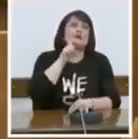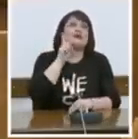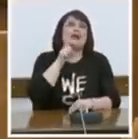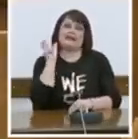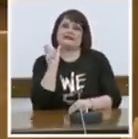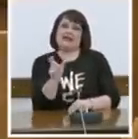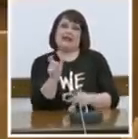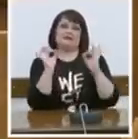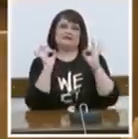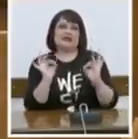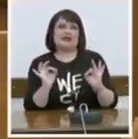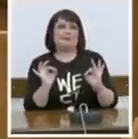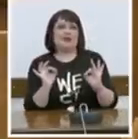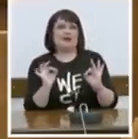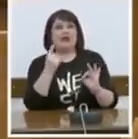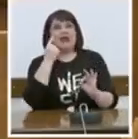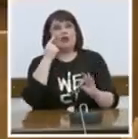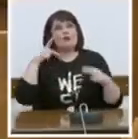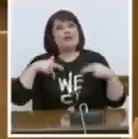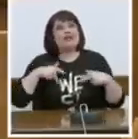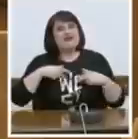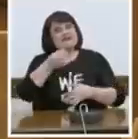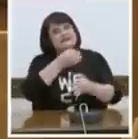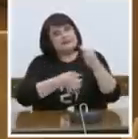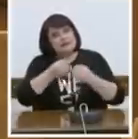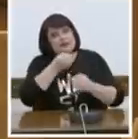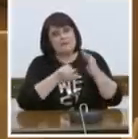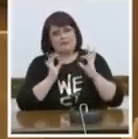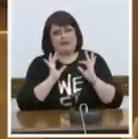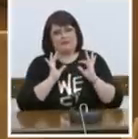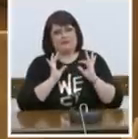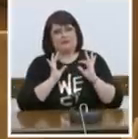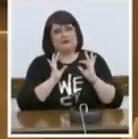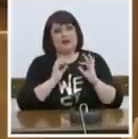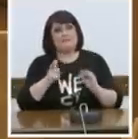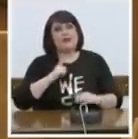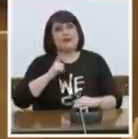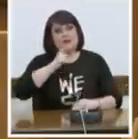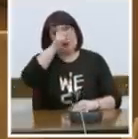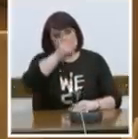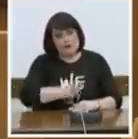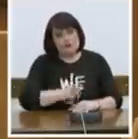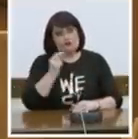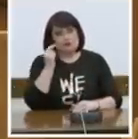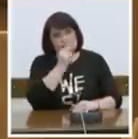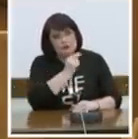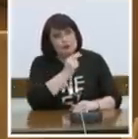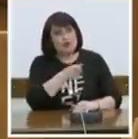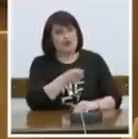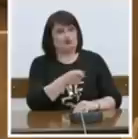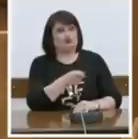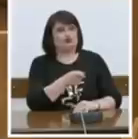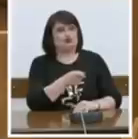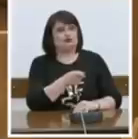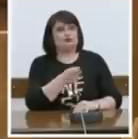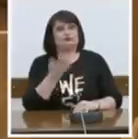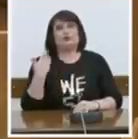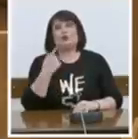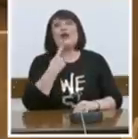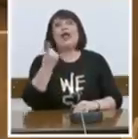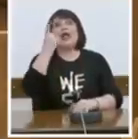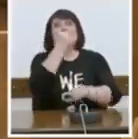πώς θα τοποθετηθεί η κυβέρνηση. Περιμένω και ο Πρωθυπουργός που πριν από σχεδόν ένα